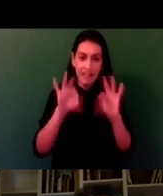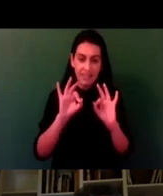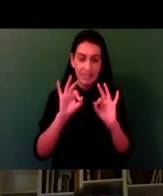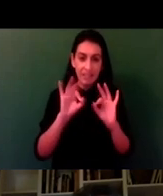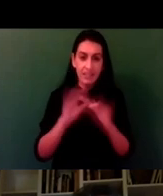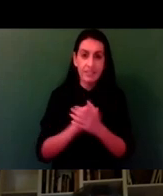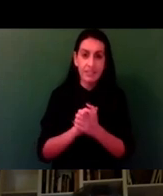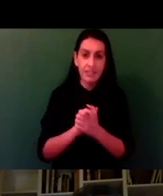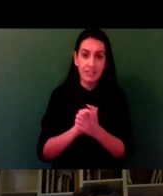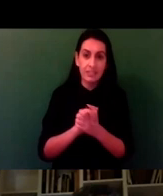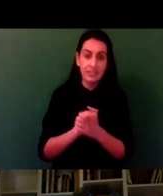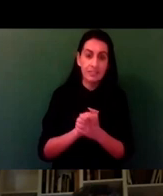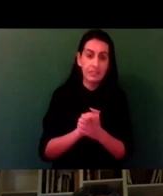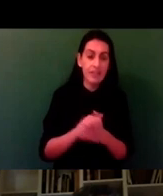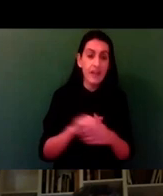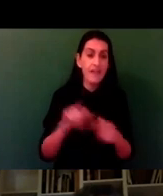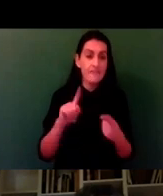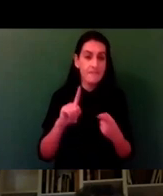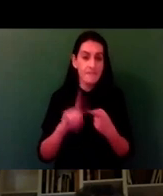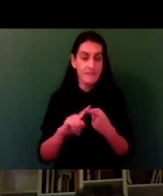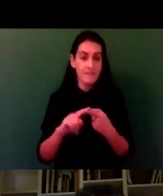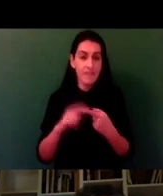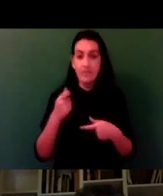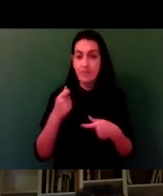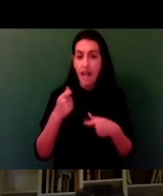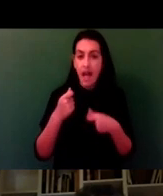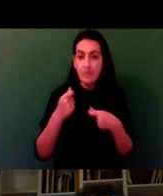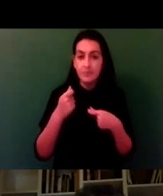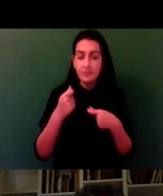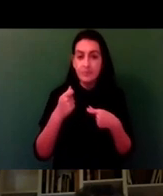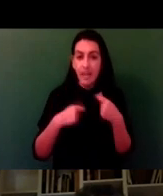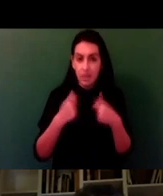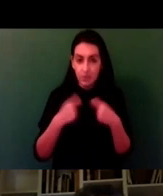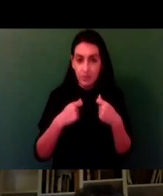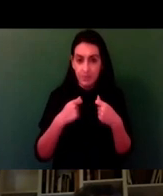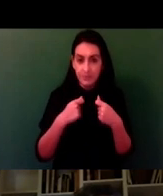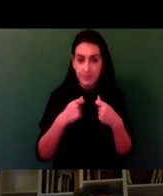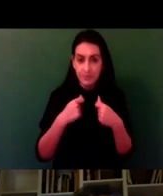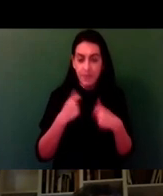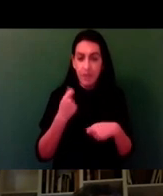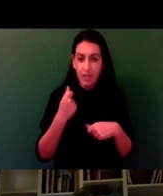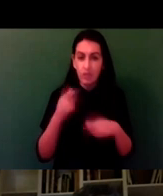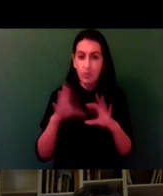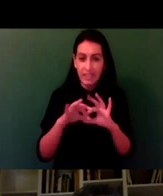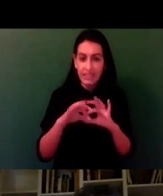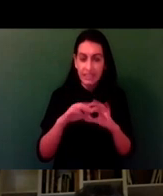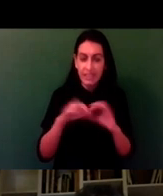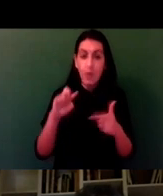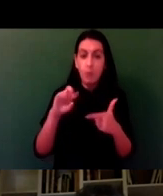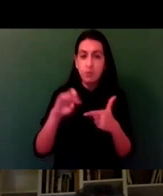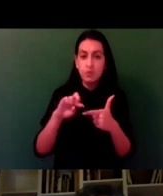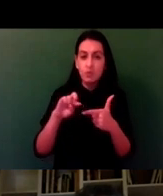bir bütçe kullandı. Şimdi bu haksızlık. Yani madem mekanda adaletten söz ediliyor, buradaki tasarımcıların